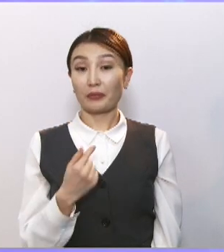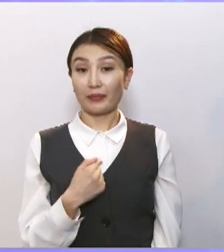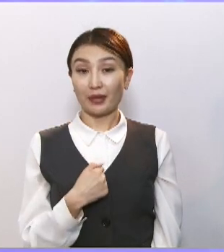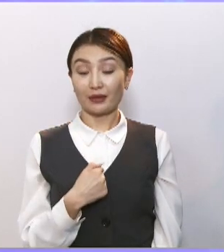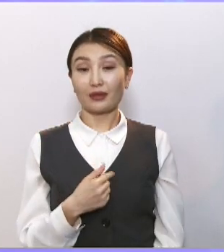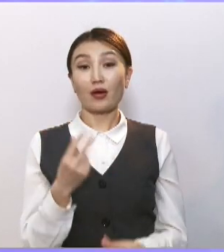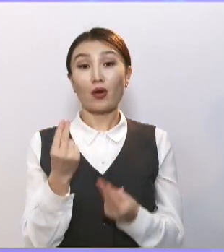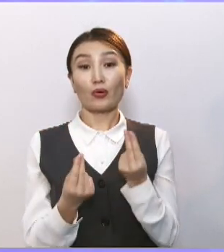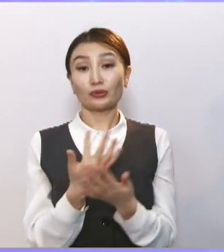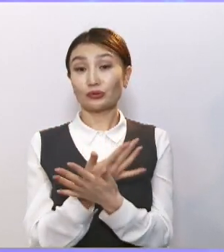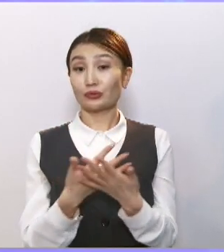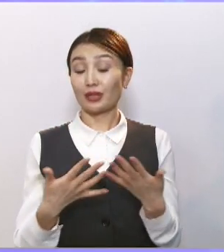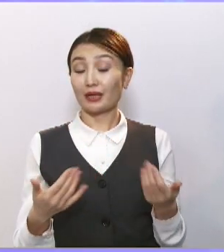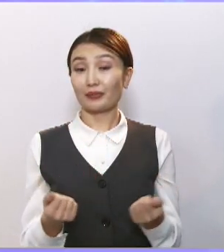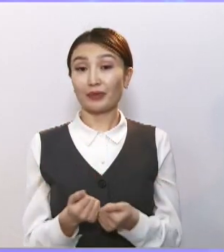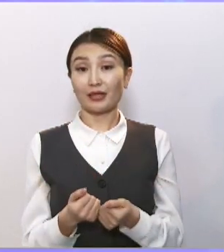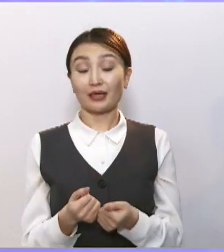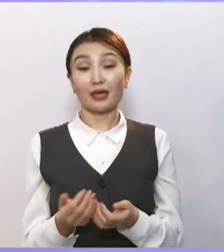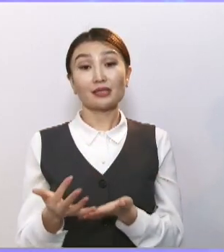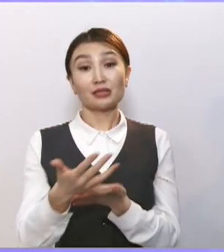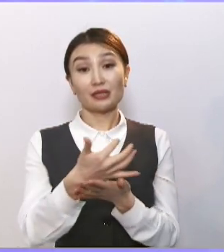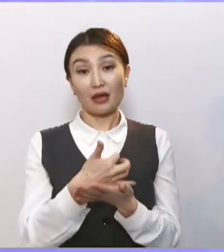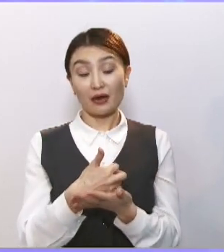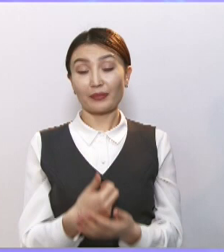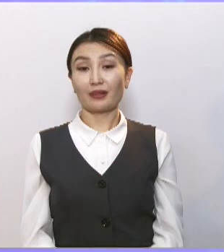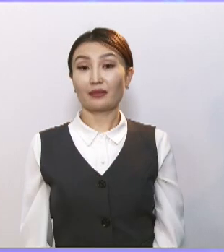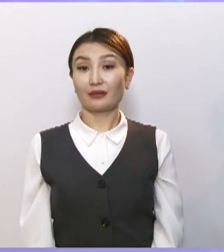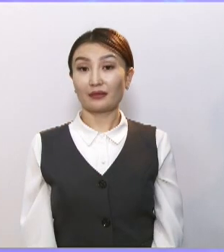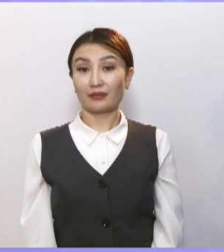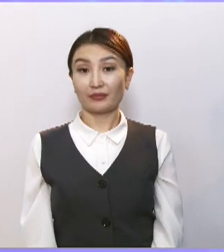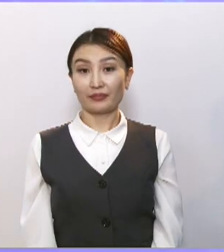Мен оюнчуктарымды жыйнаймын.